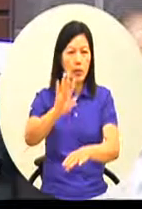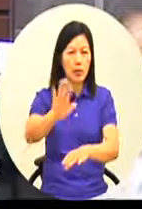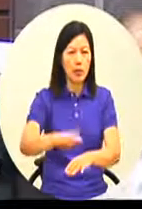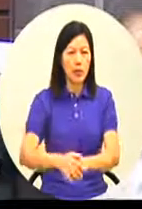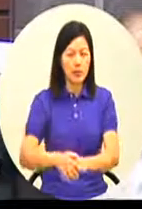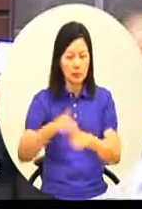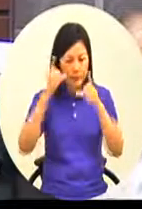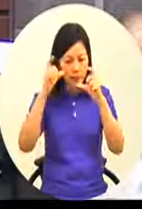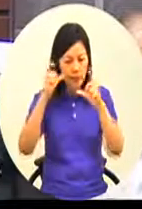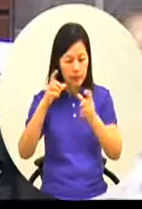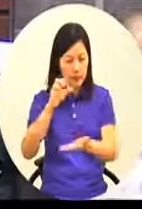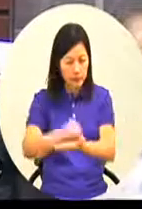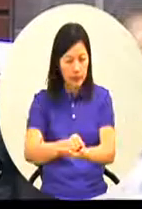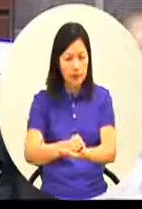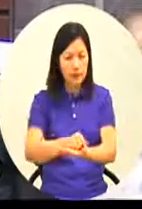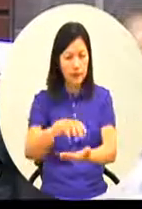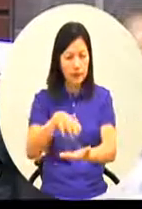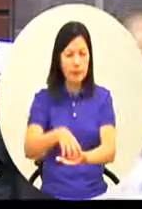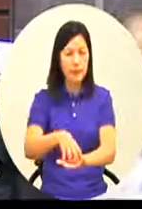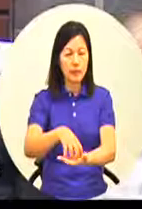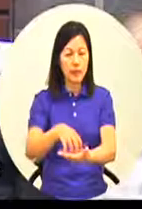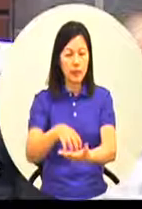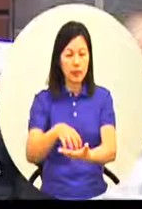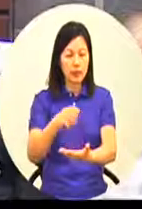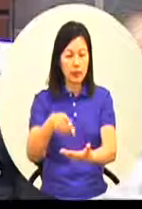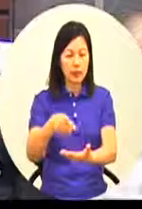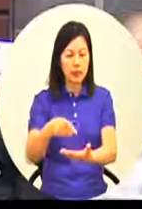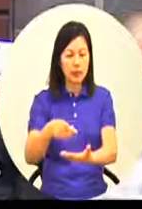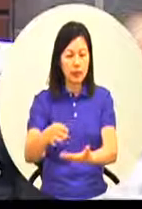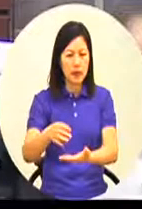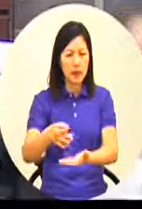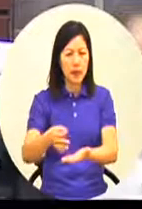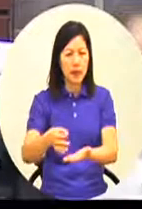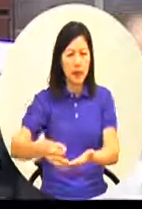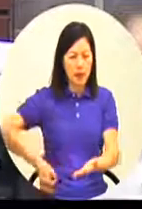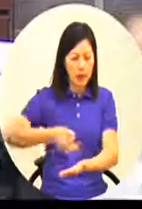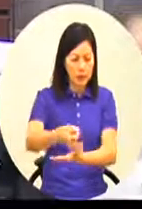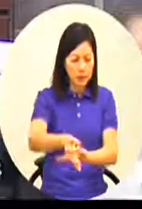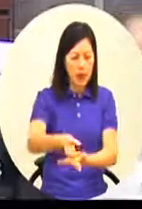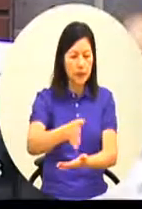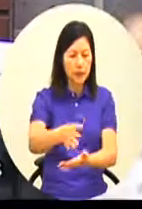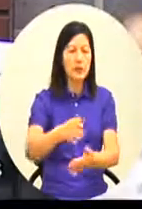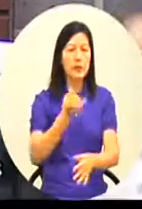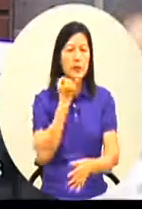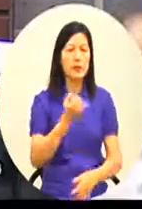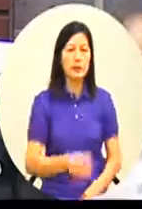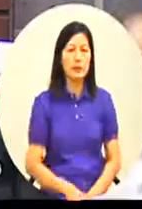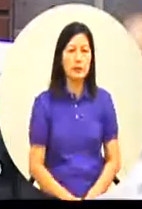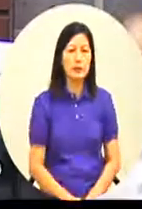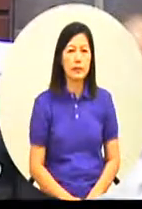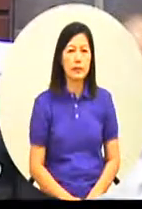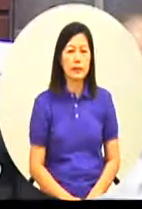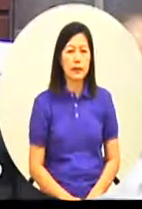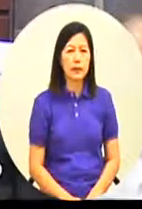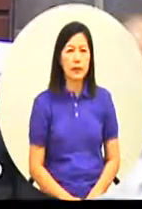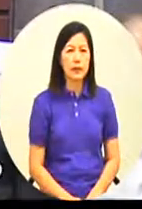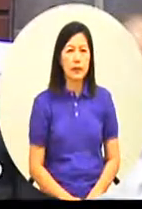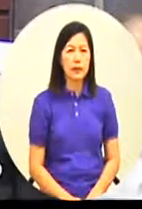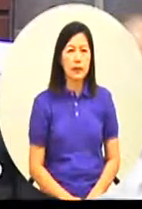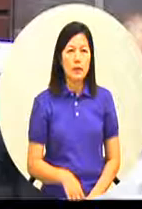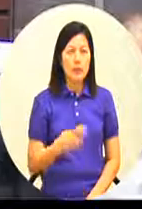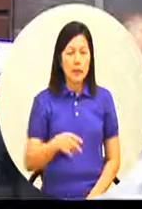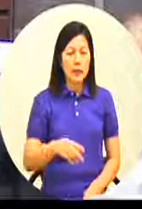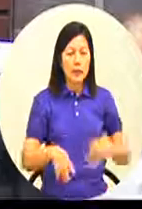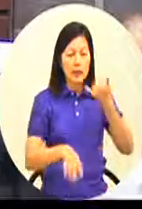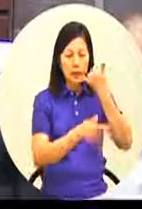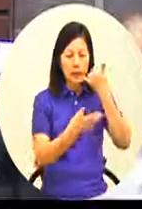能来做一个估验，来做一个付款。另外那个议员在关心我们河堤公